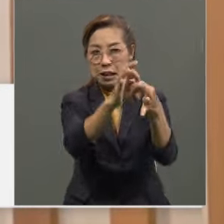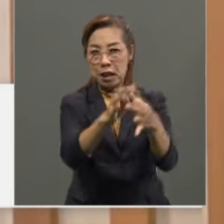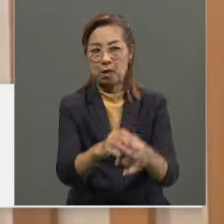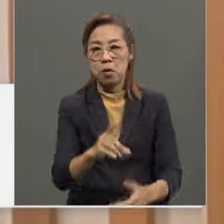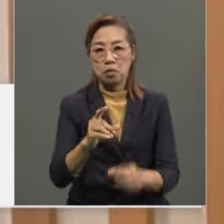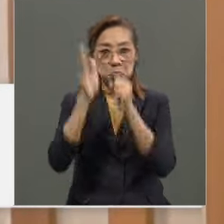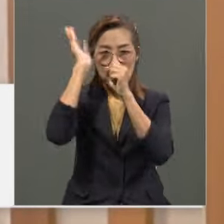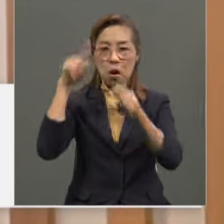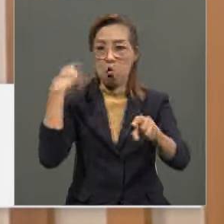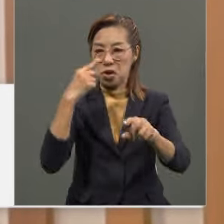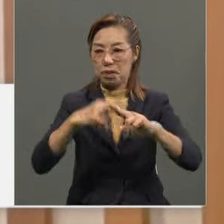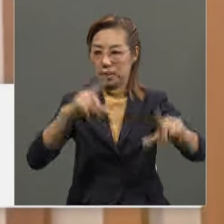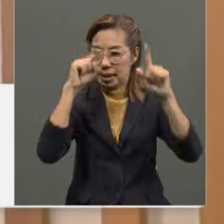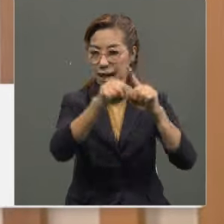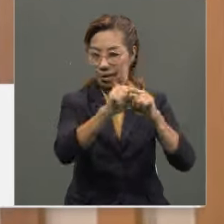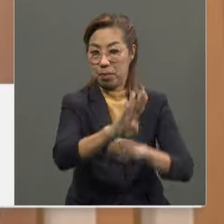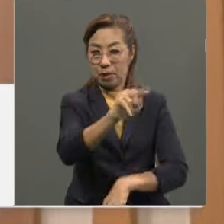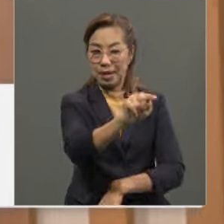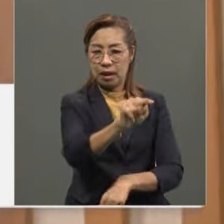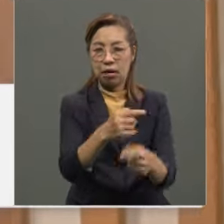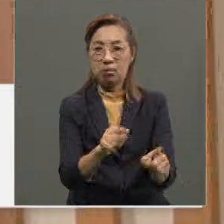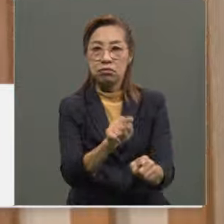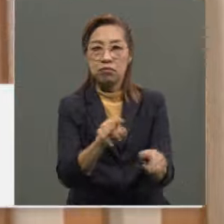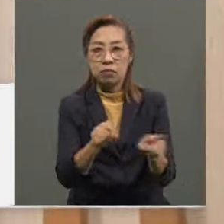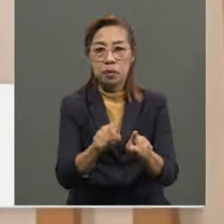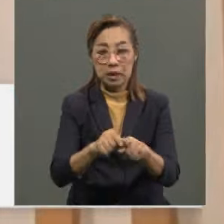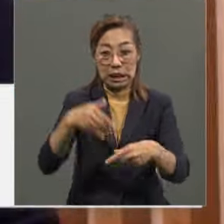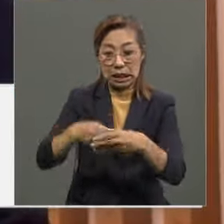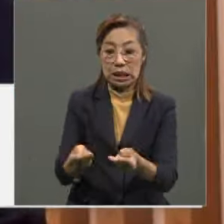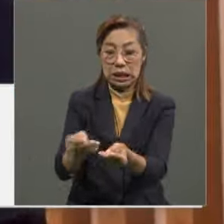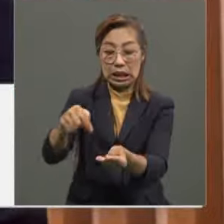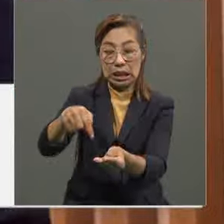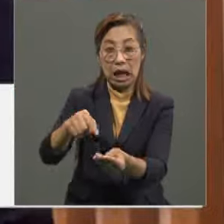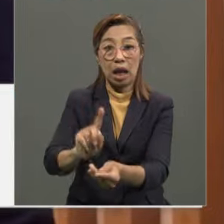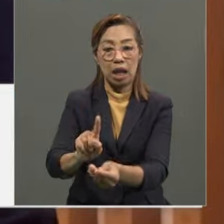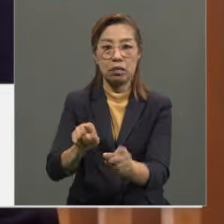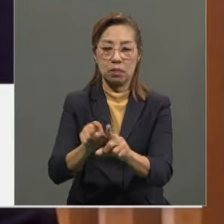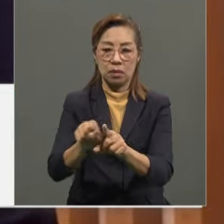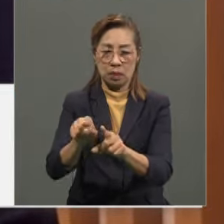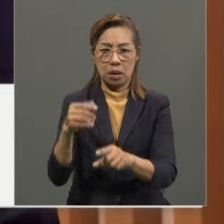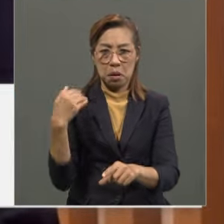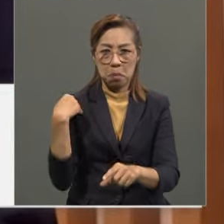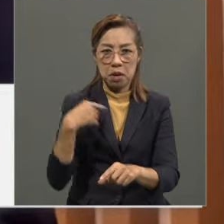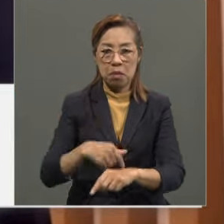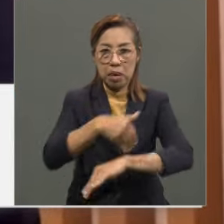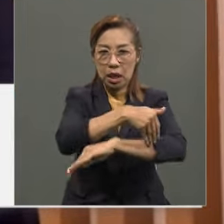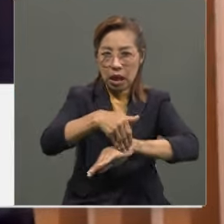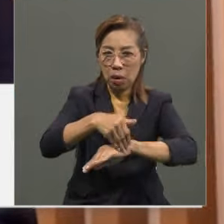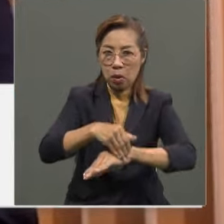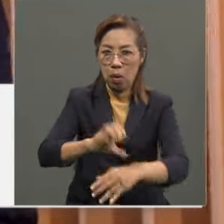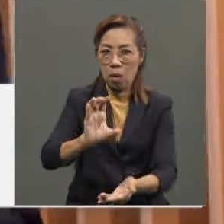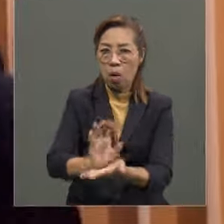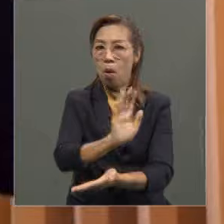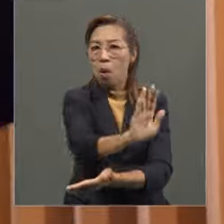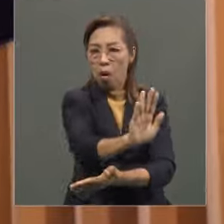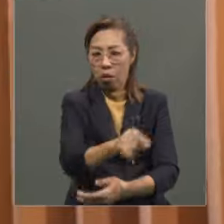ชื่อดังนะครับเรื่องของหลักฐานบอกแบบนี้ครับว่ามีหลักฐานเป็นงบกำไรขาดทุนของบริษั